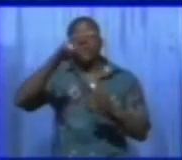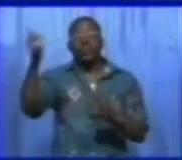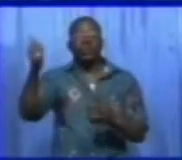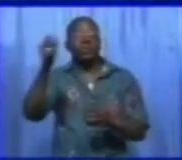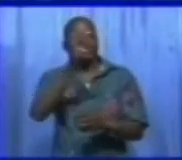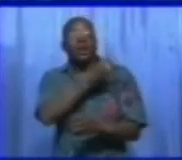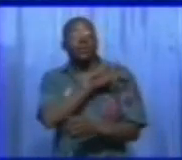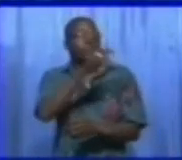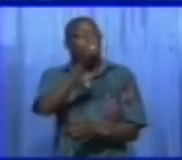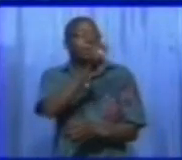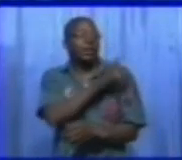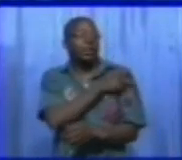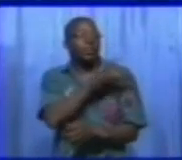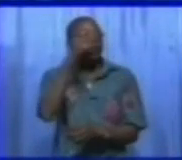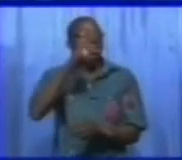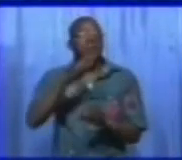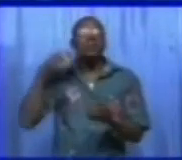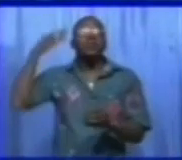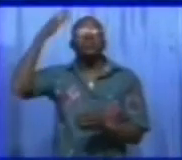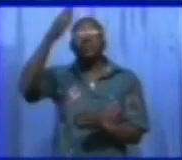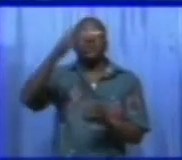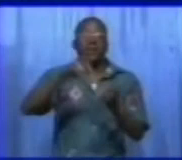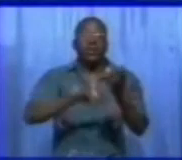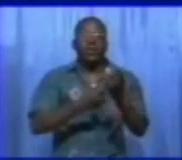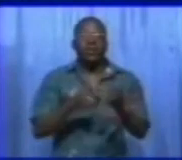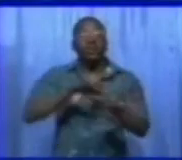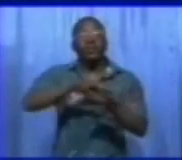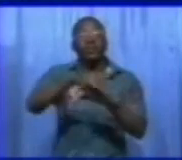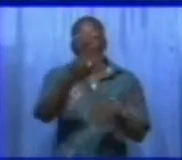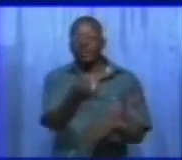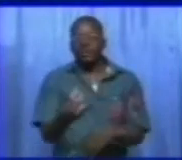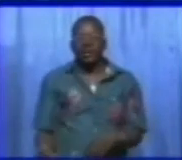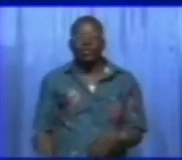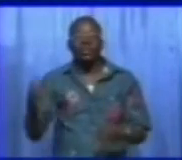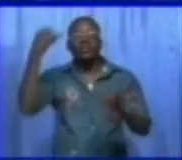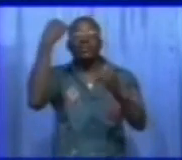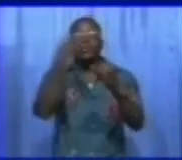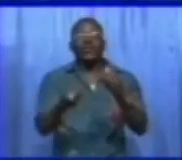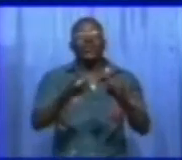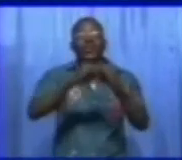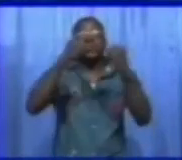Abdoulaye Caboret reviendra dans nos prochaines éditions sur ce élément. Voilà qui met fin à